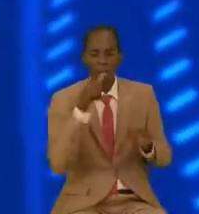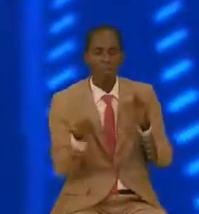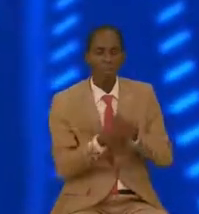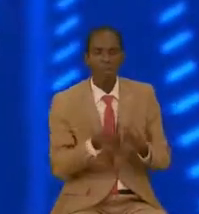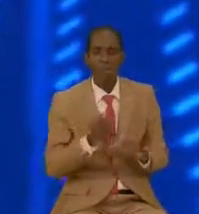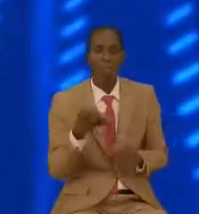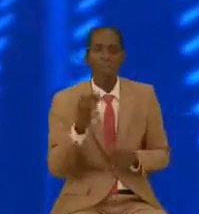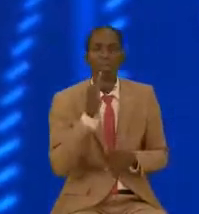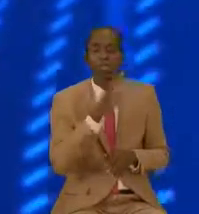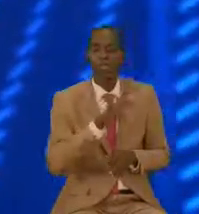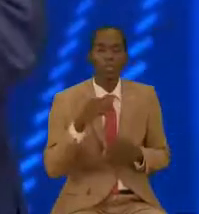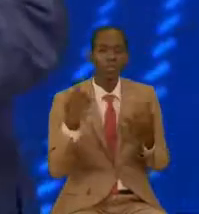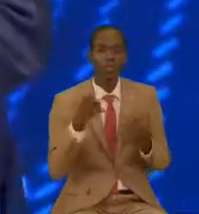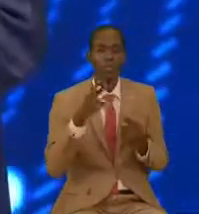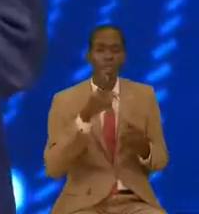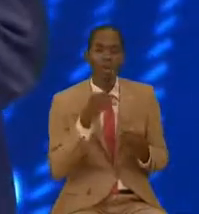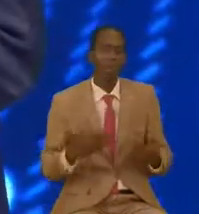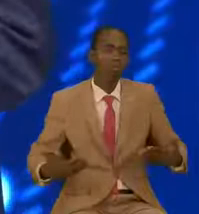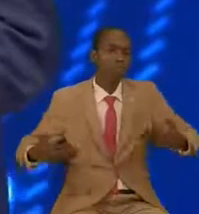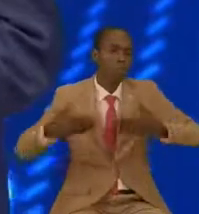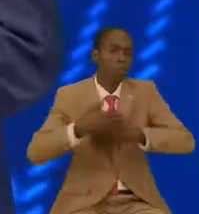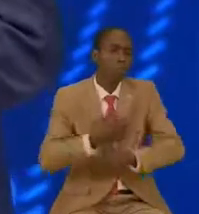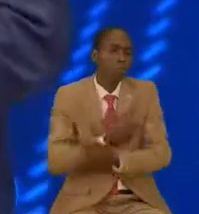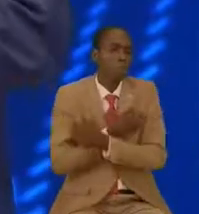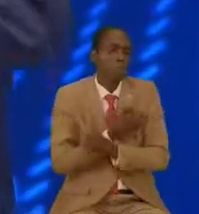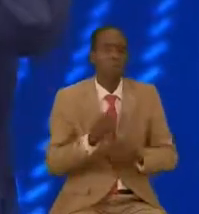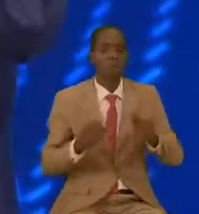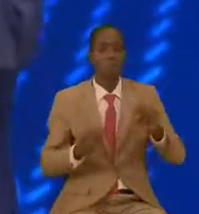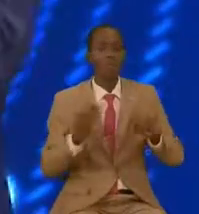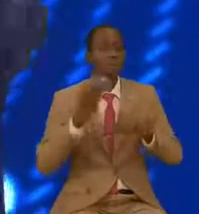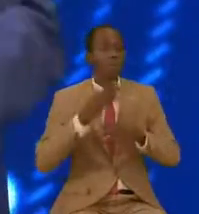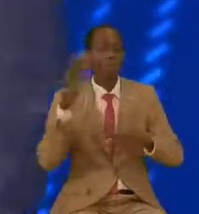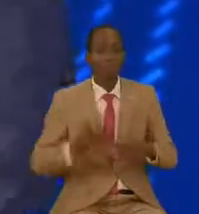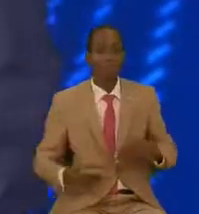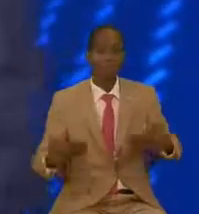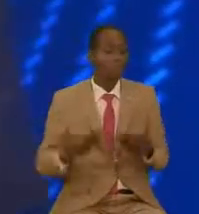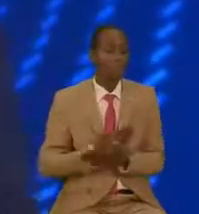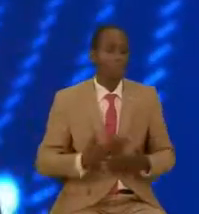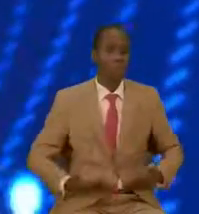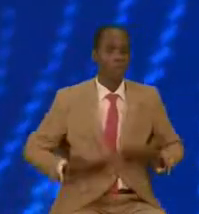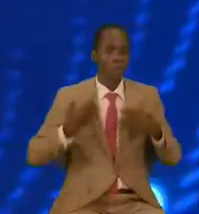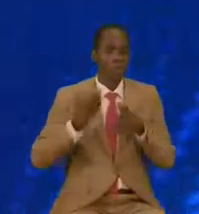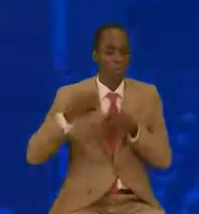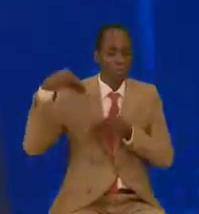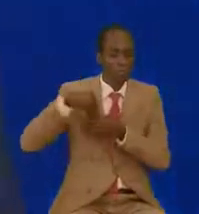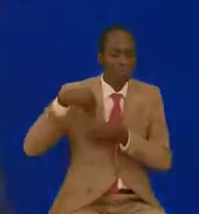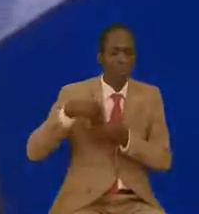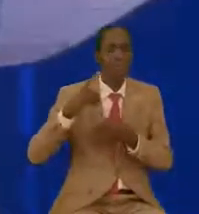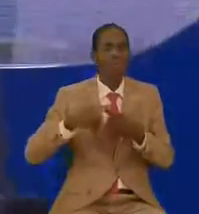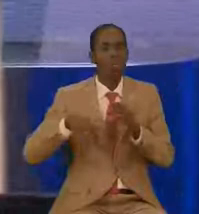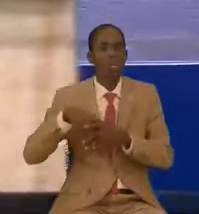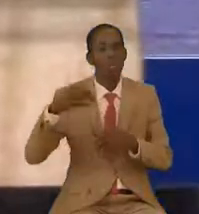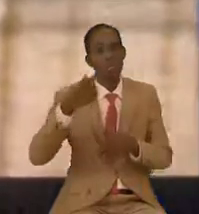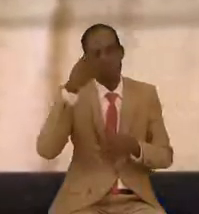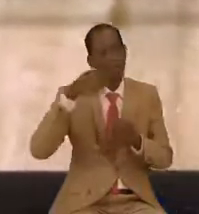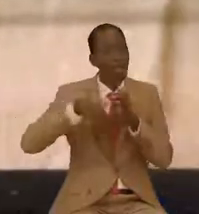de péché que tu embrasses. Une nouvelle vie de ton intérieur, parce que c'est de